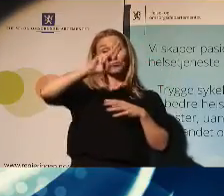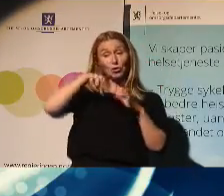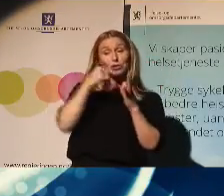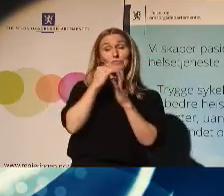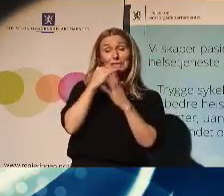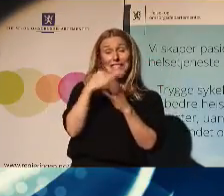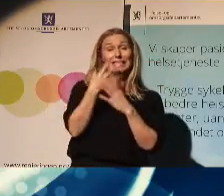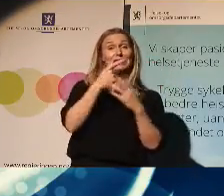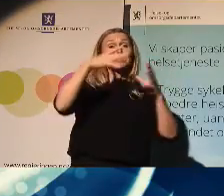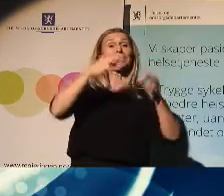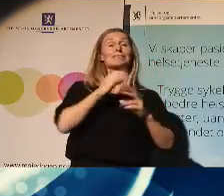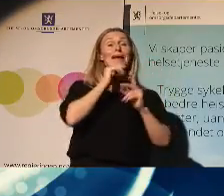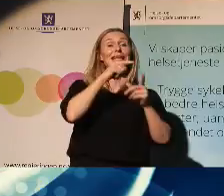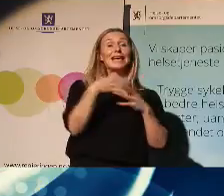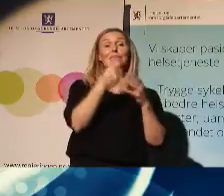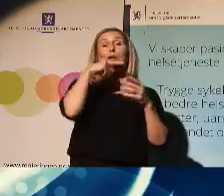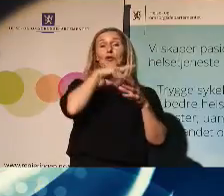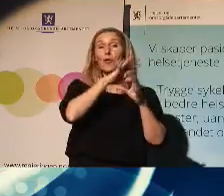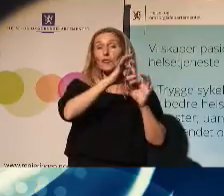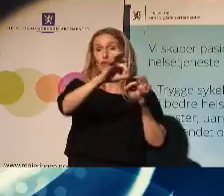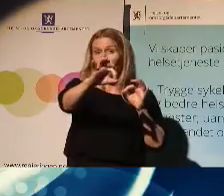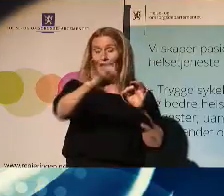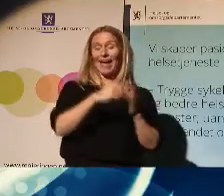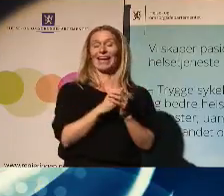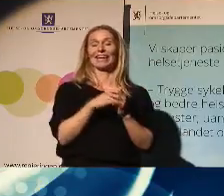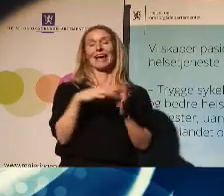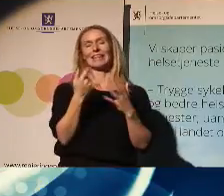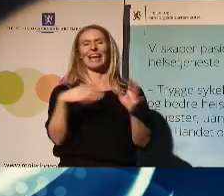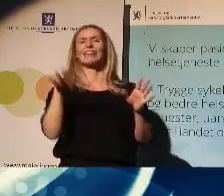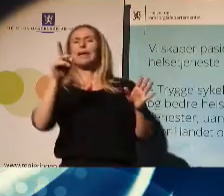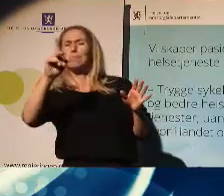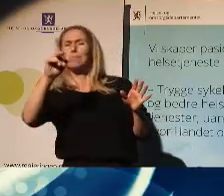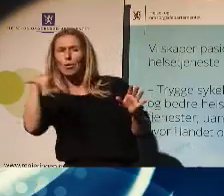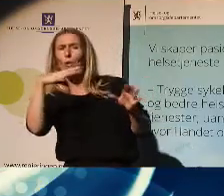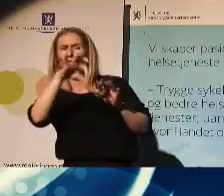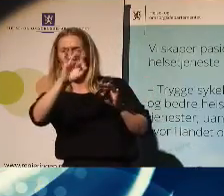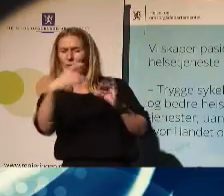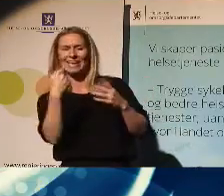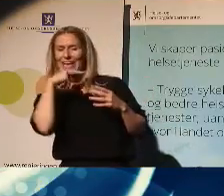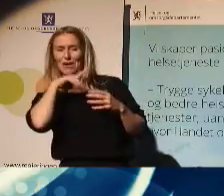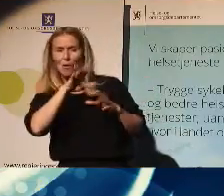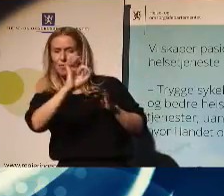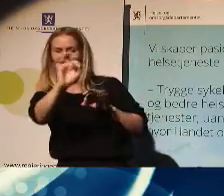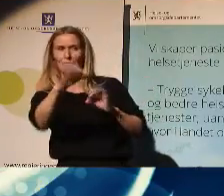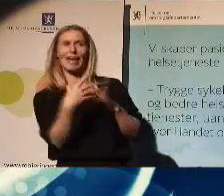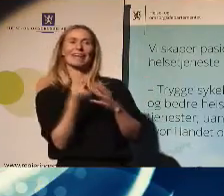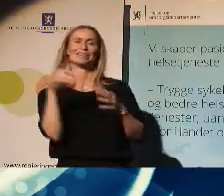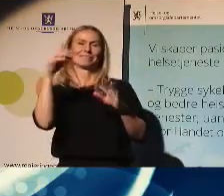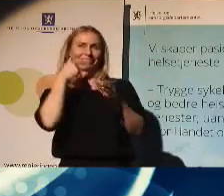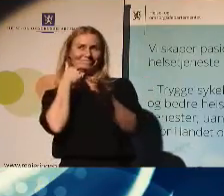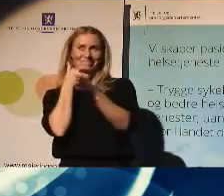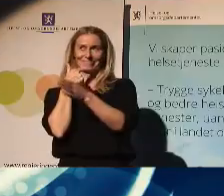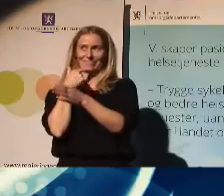tråder. Og for eksempel blå folkehelse. Blå tråder burde det være. Ja, blå tråd, selvsagt. Ja. Altså, kunne jeg være, det var jo en gedigen tabbe.